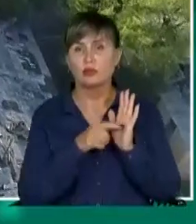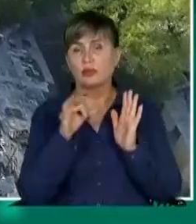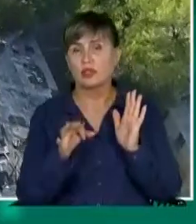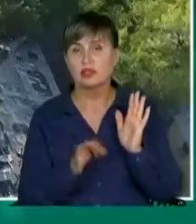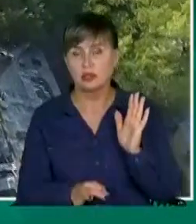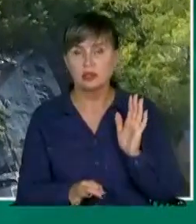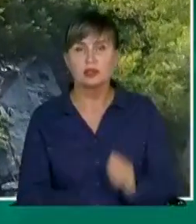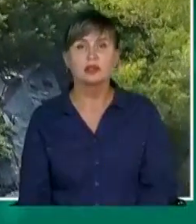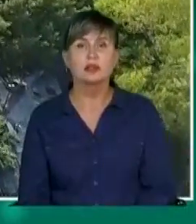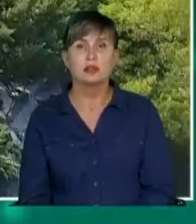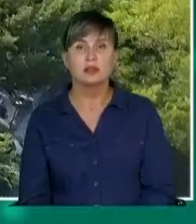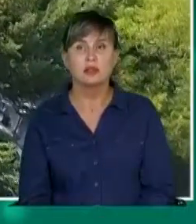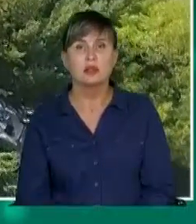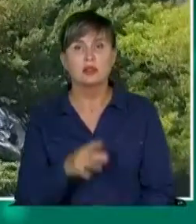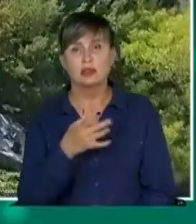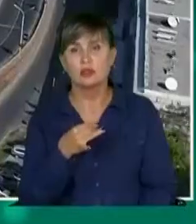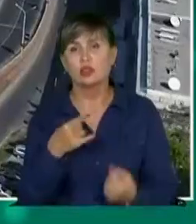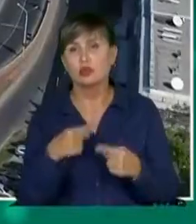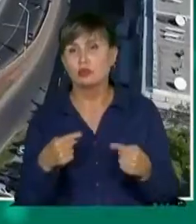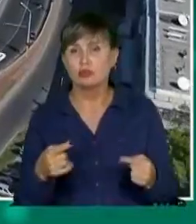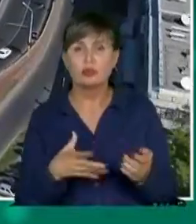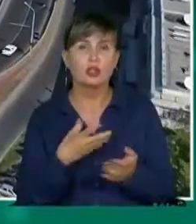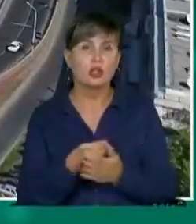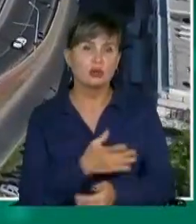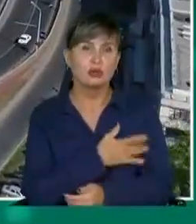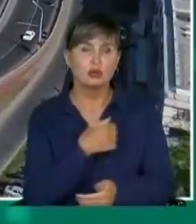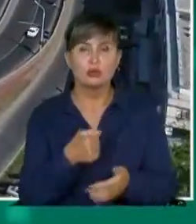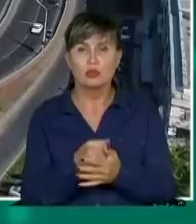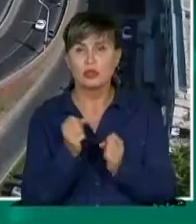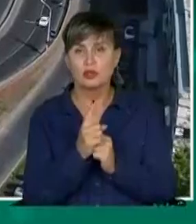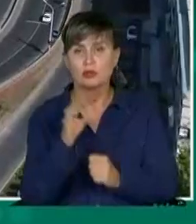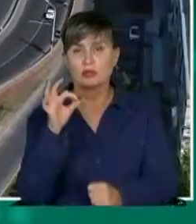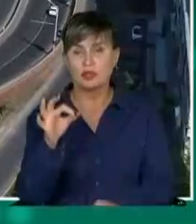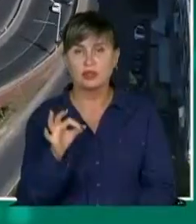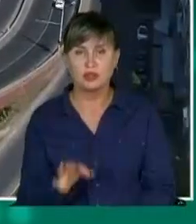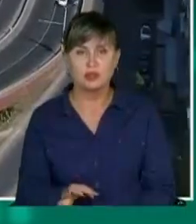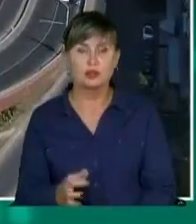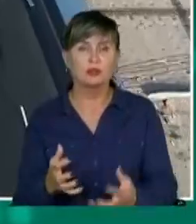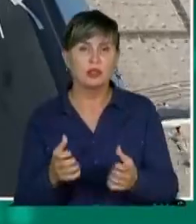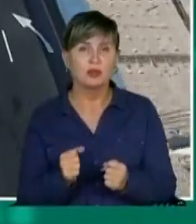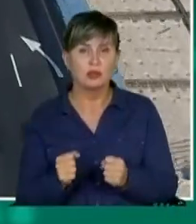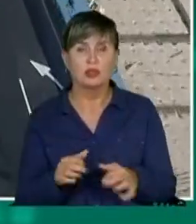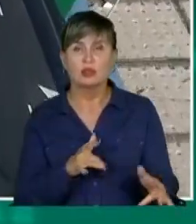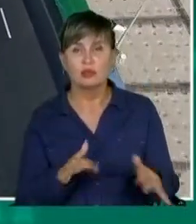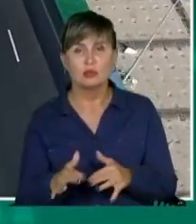на непродовольственные товары и на платные услуги до 11%. Принимаются меры по сдерживанию роста цен.